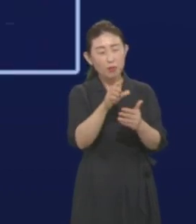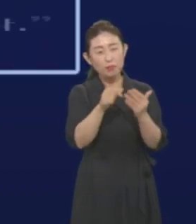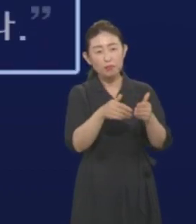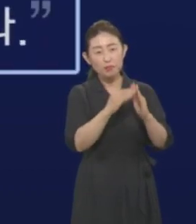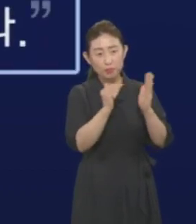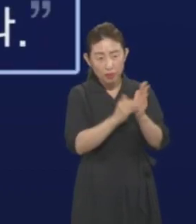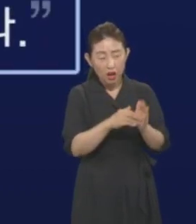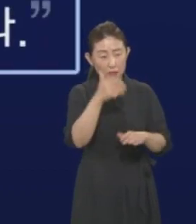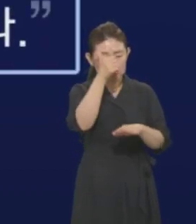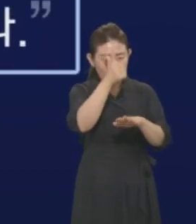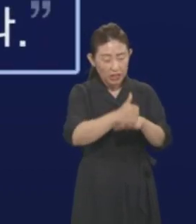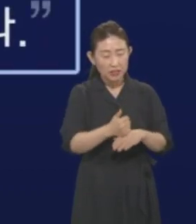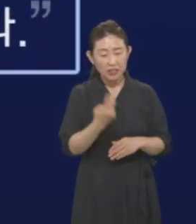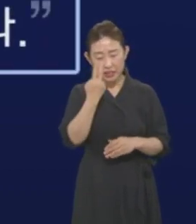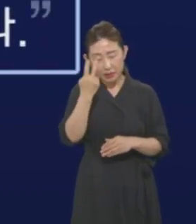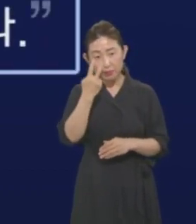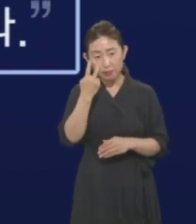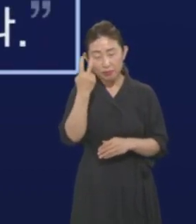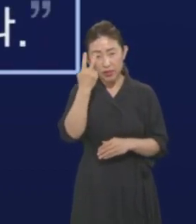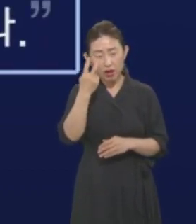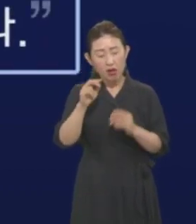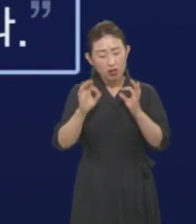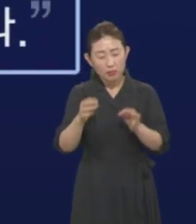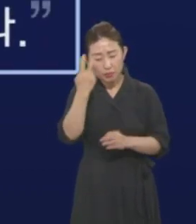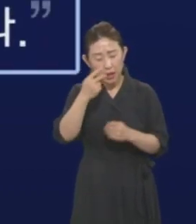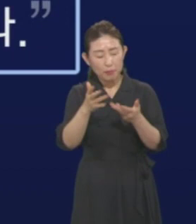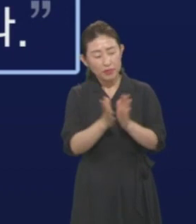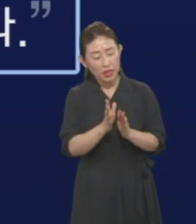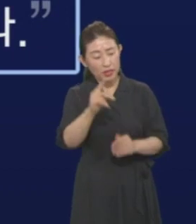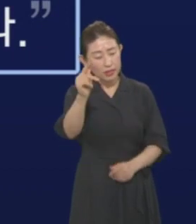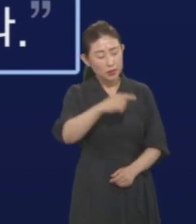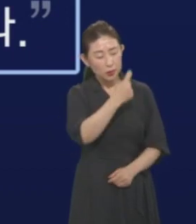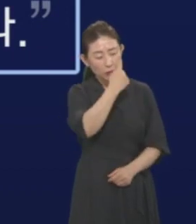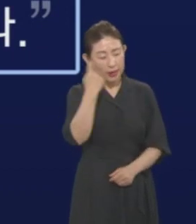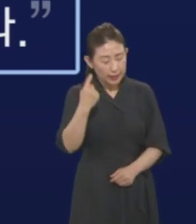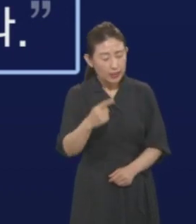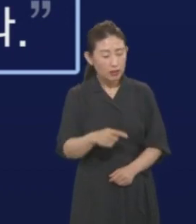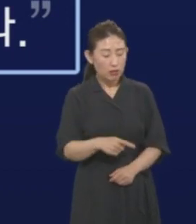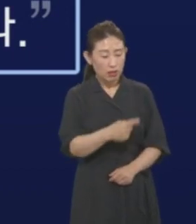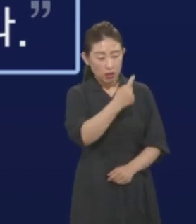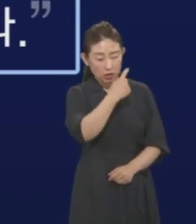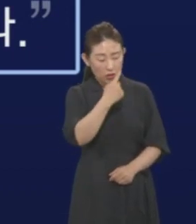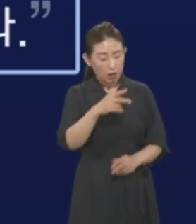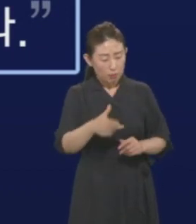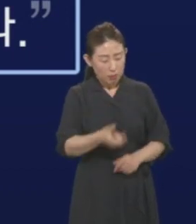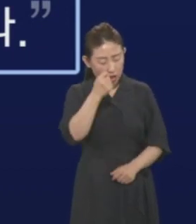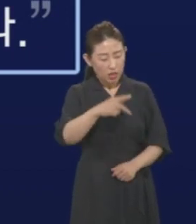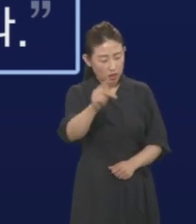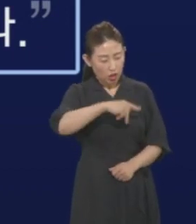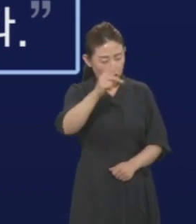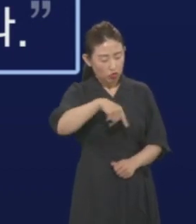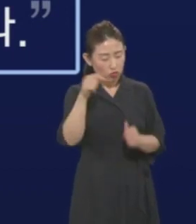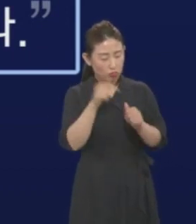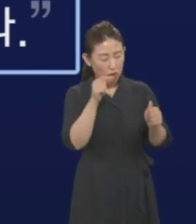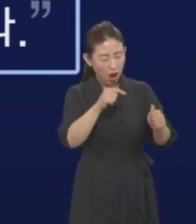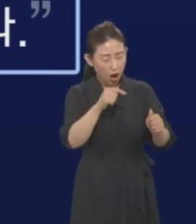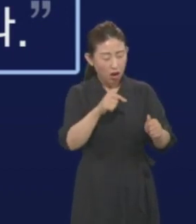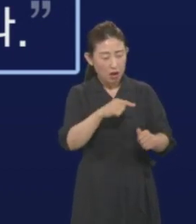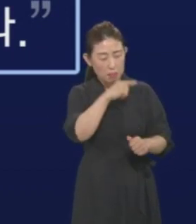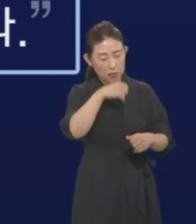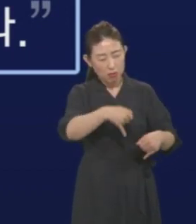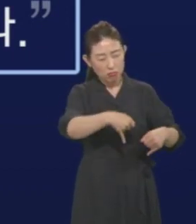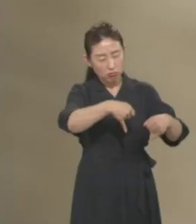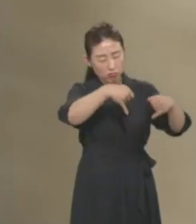가짜 금감원 직원이 등장해 대출 여부를 확인하겠다며 가능한 대출을 모두 받게 시켜 피해 규모를